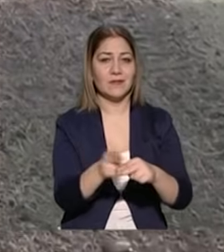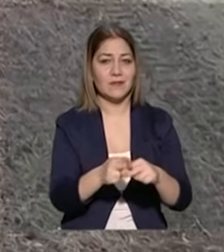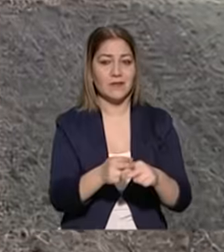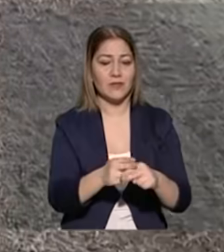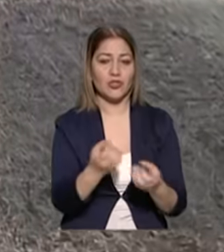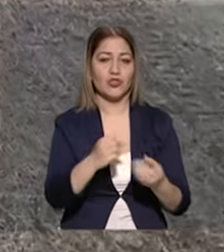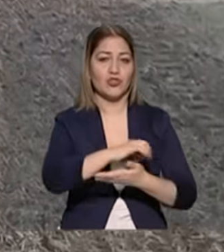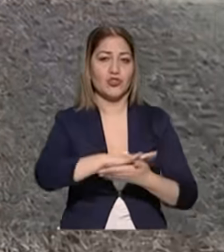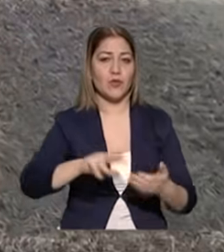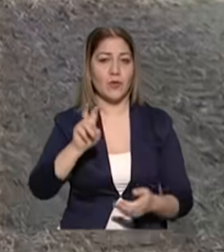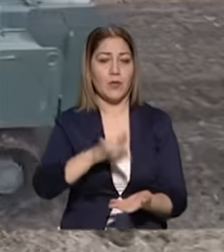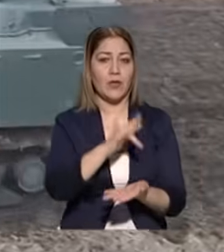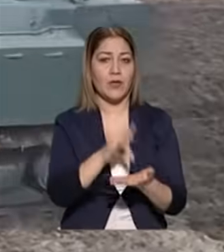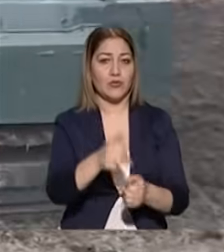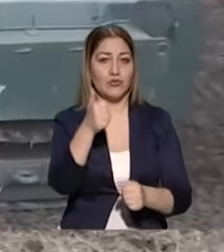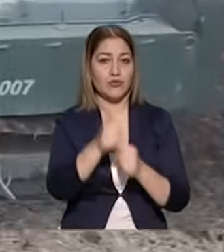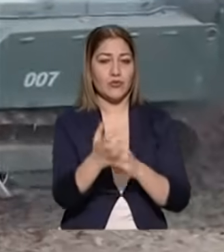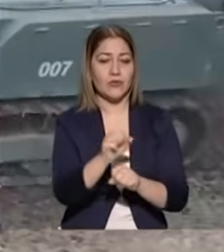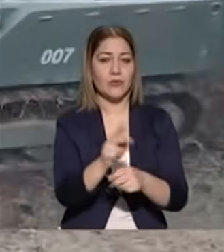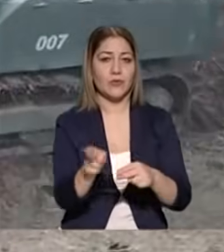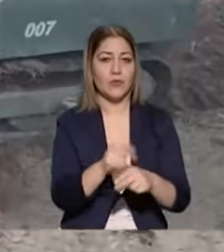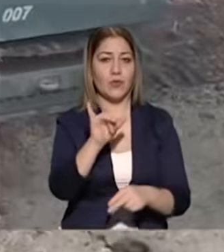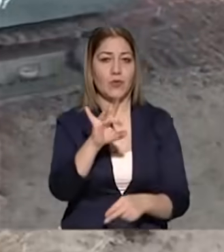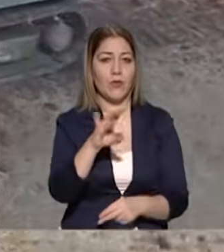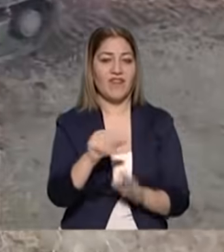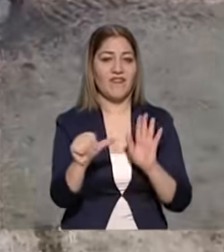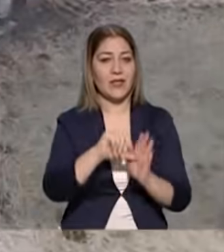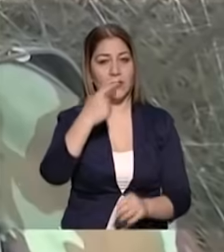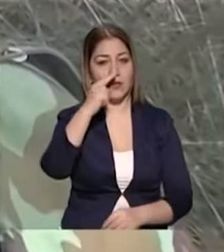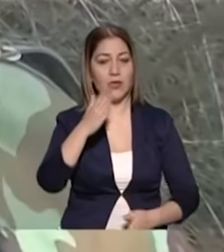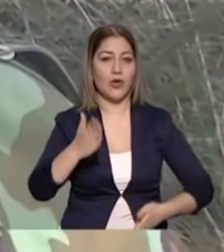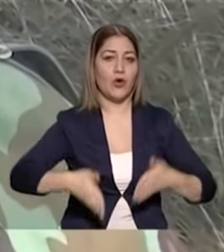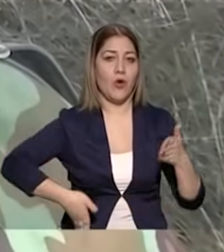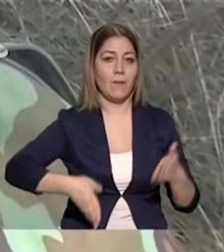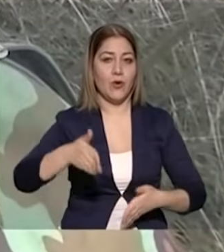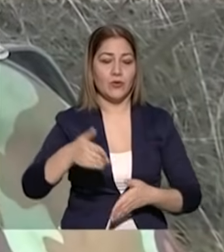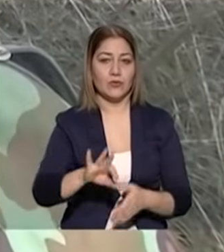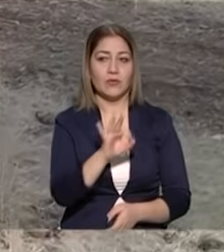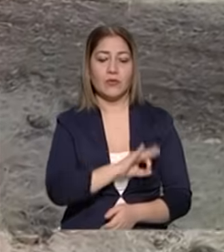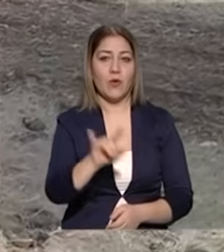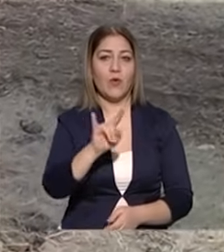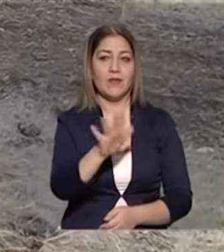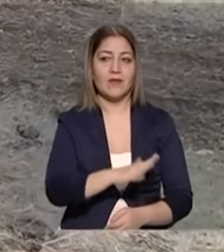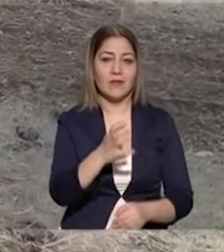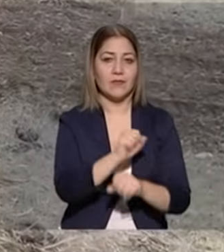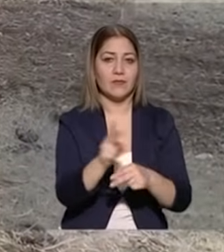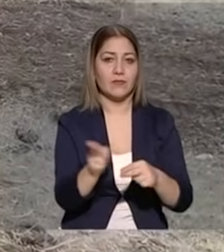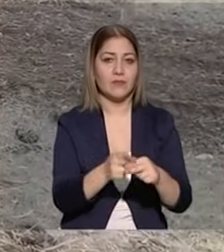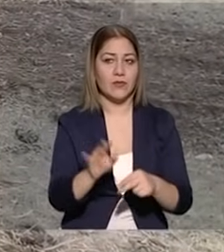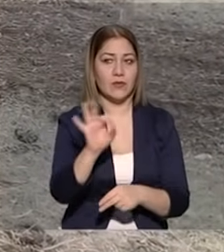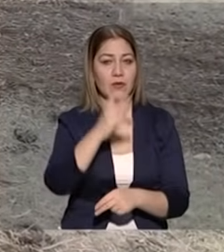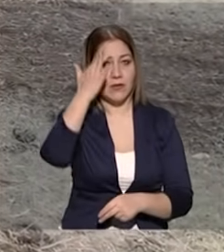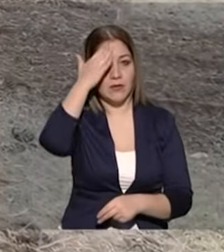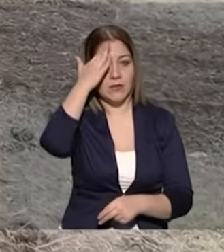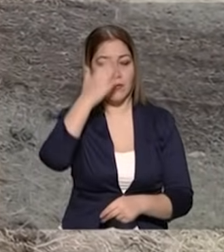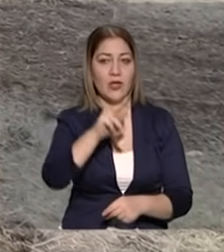են Ստեփանակերտի տարածքի ականաձերծումը։ Ուրան-6 ռոբոտ համակարգն օգտագործվում է Արցախի մայրաքաղաքի օդանավակայանի ականաձերծման համար, ինչը ենթադրում է,